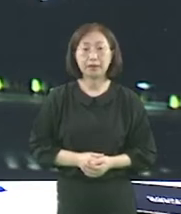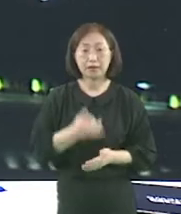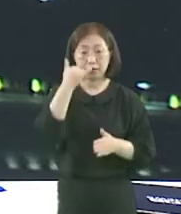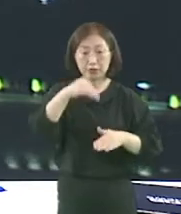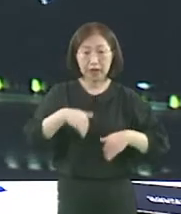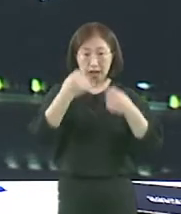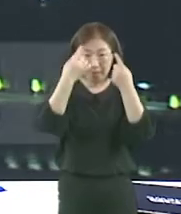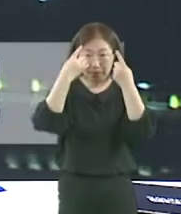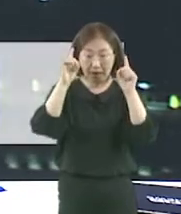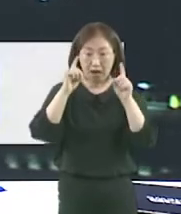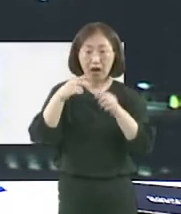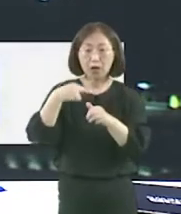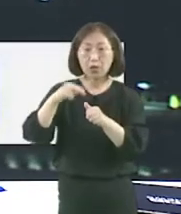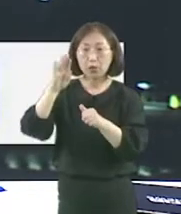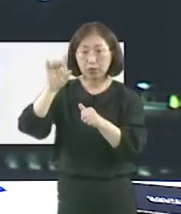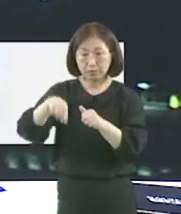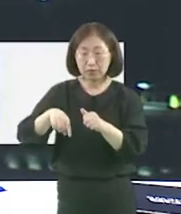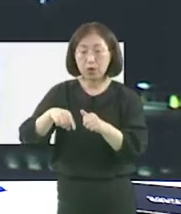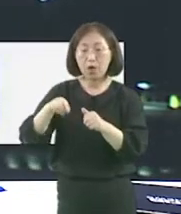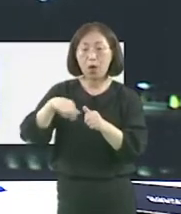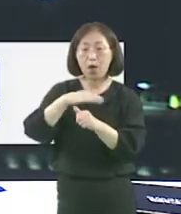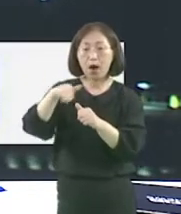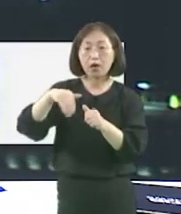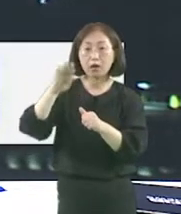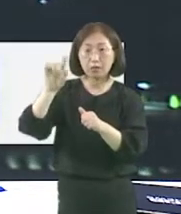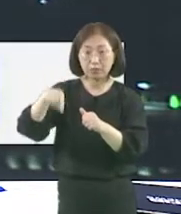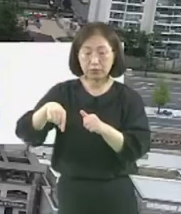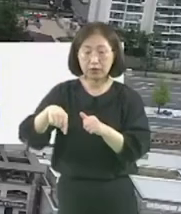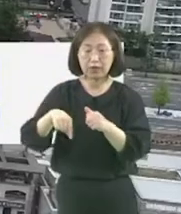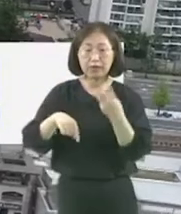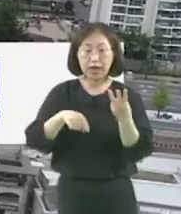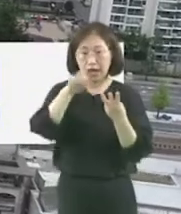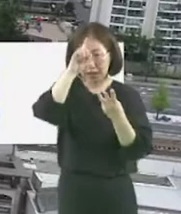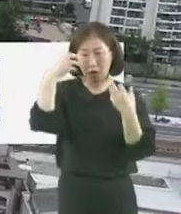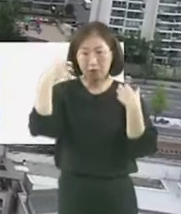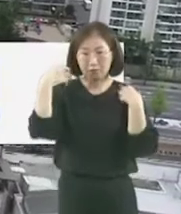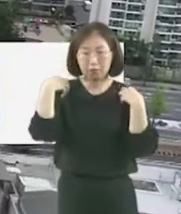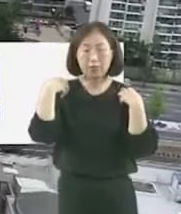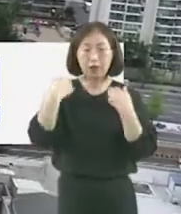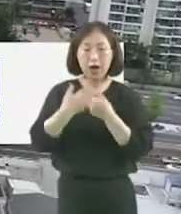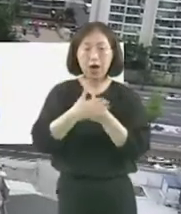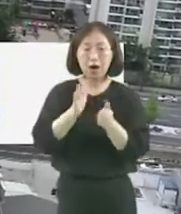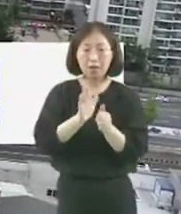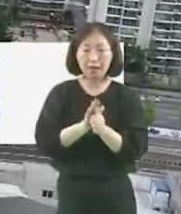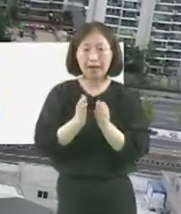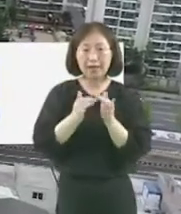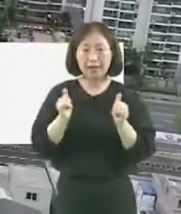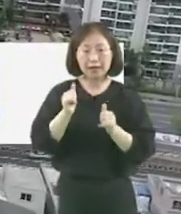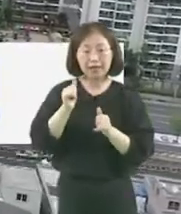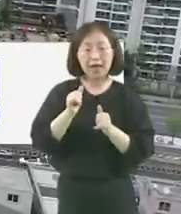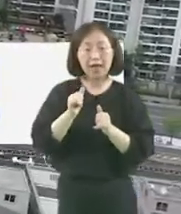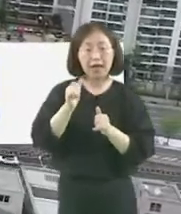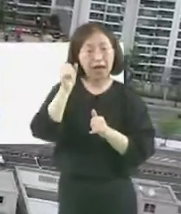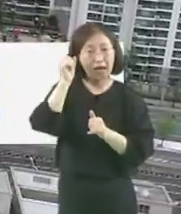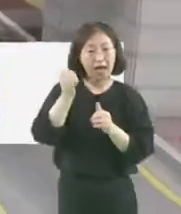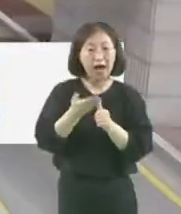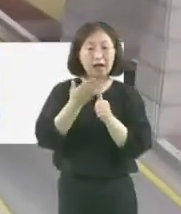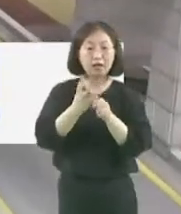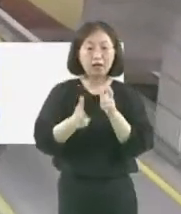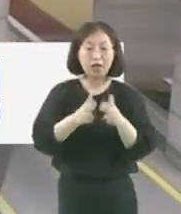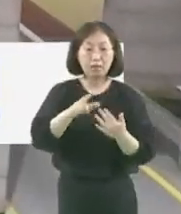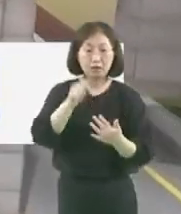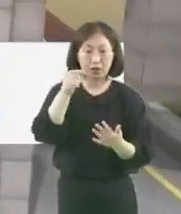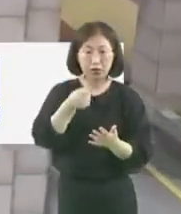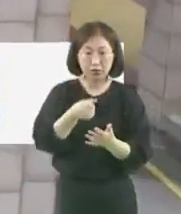충남대 가 교육부와 산업통상자원부 환경부 등 세계 정부 부처 협업화 0 인재양성 사업 에 선정돼 신선미